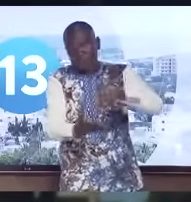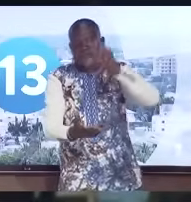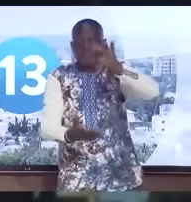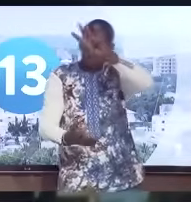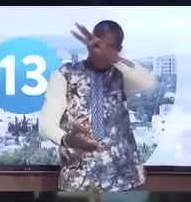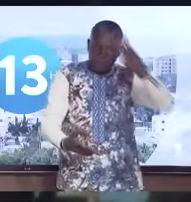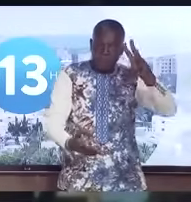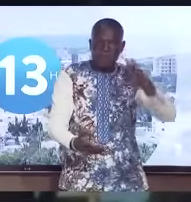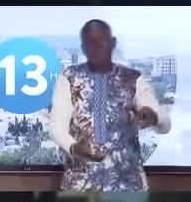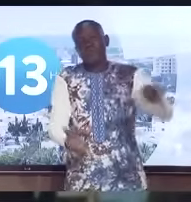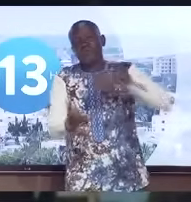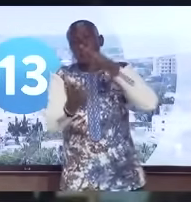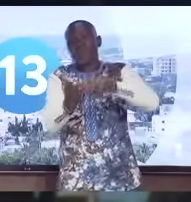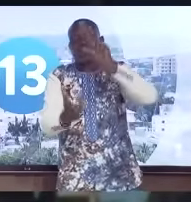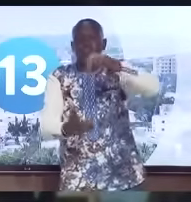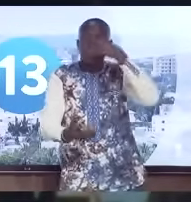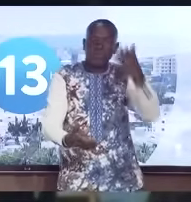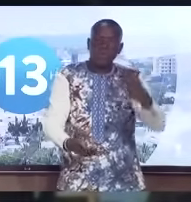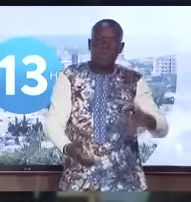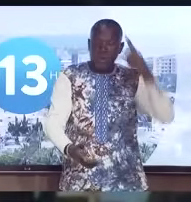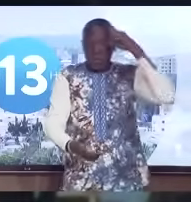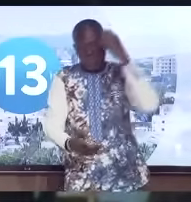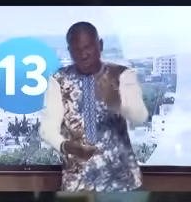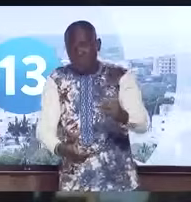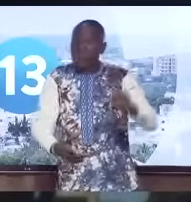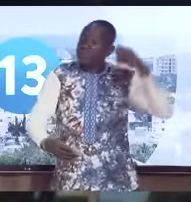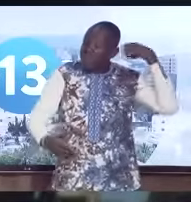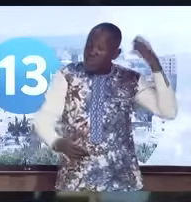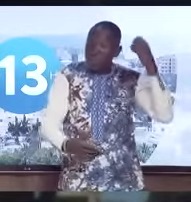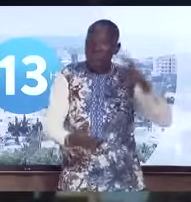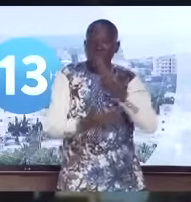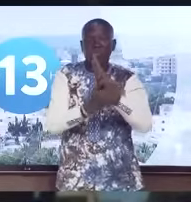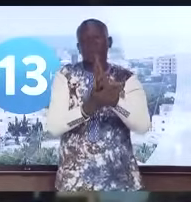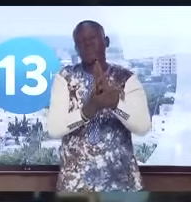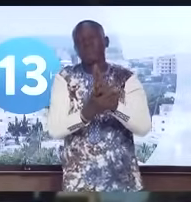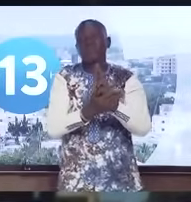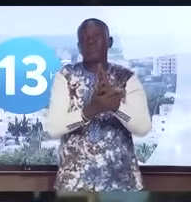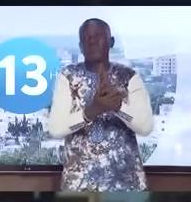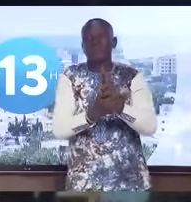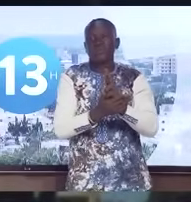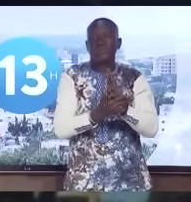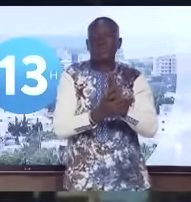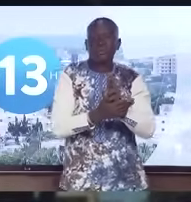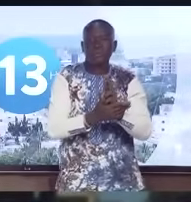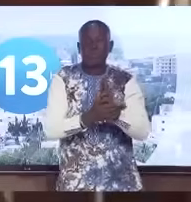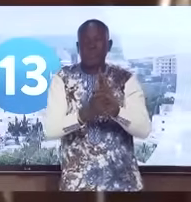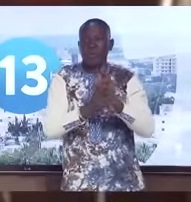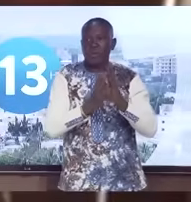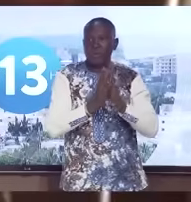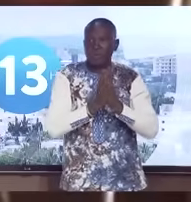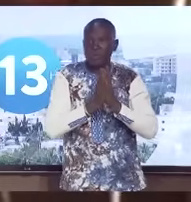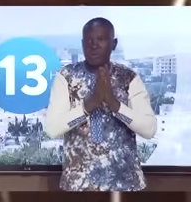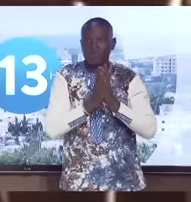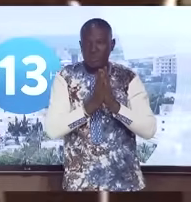5 août 2024. Que retenir de cet événement? Le commentaire est signé. Bienvenue, Tansa.